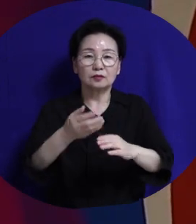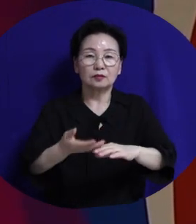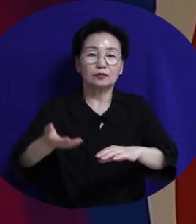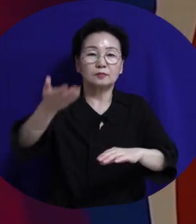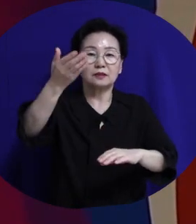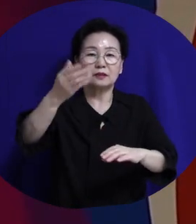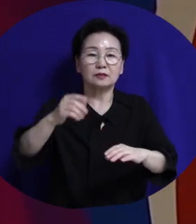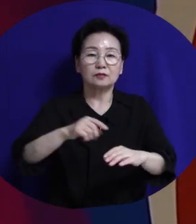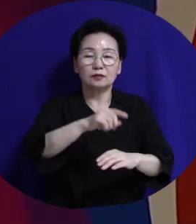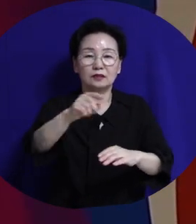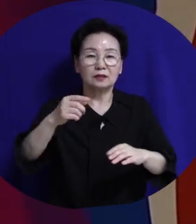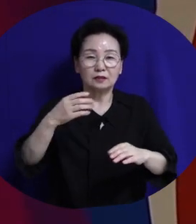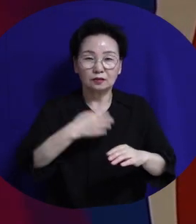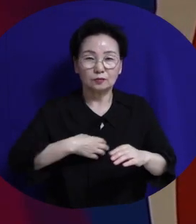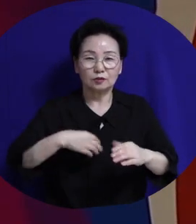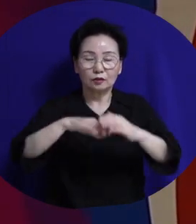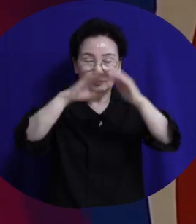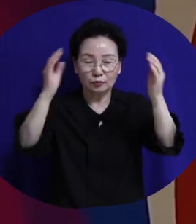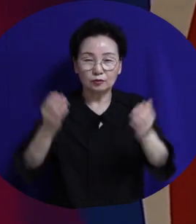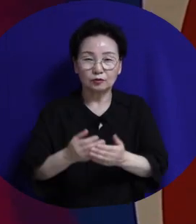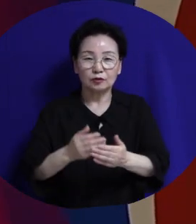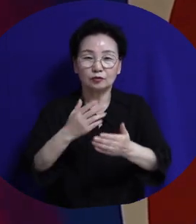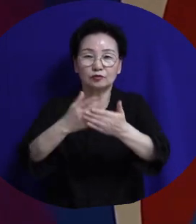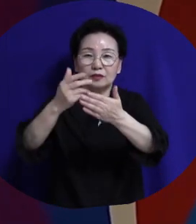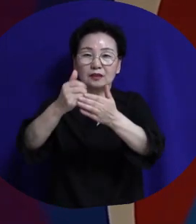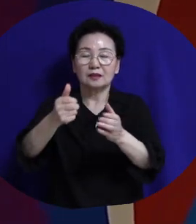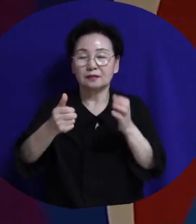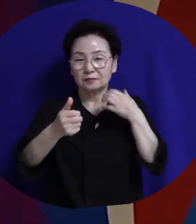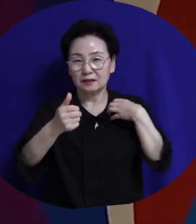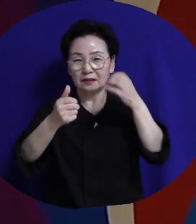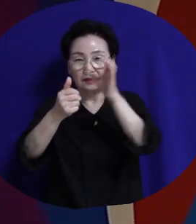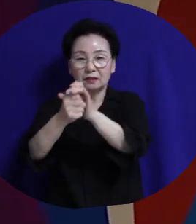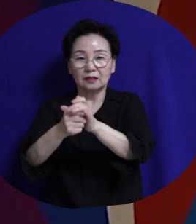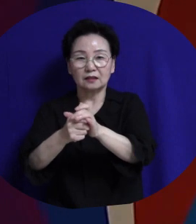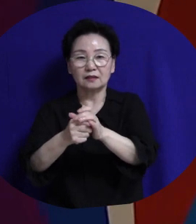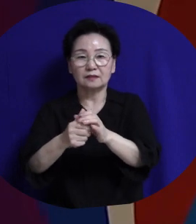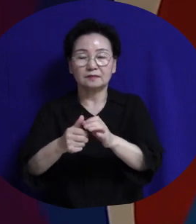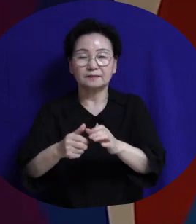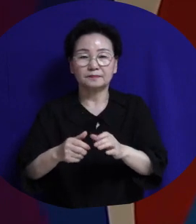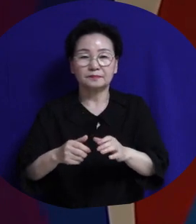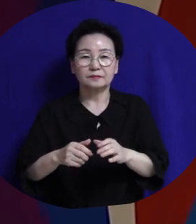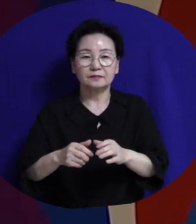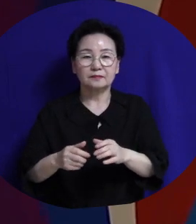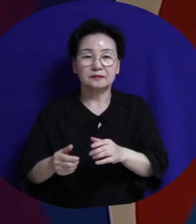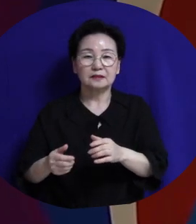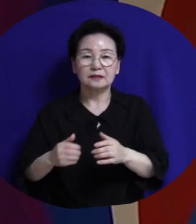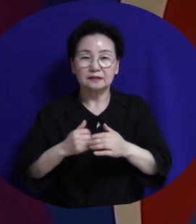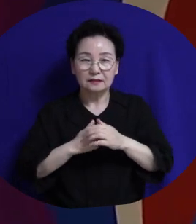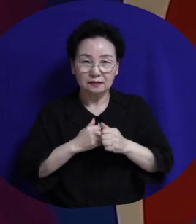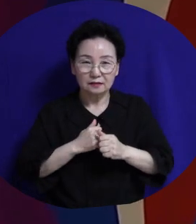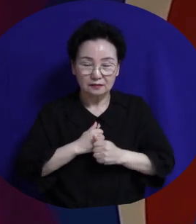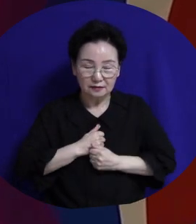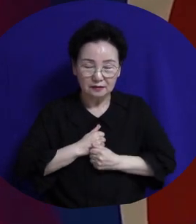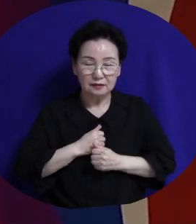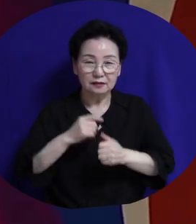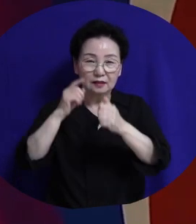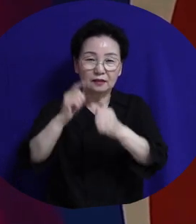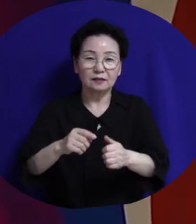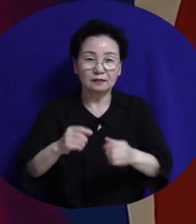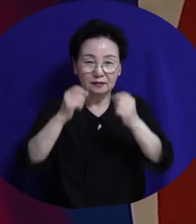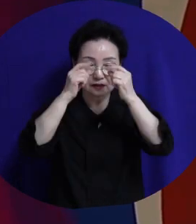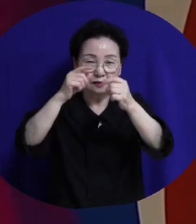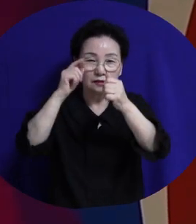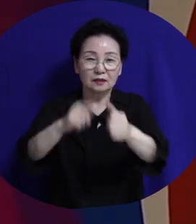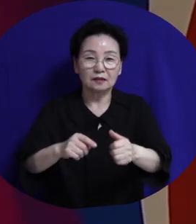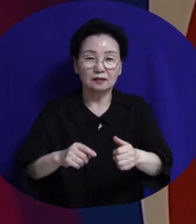염려를 다 주께 맡겨버리라. 이는 저가 너희를 권고하심이라. 다 같이 시작. 근신하라. 깨어라. 너희